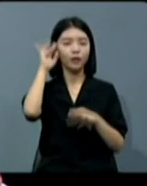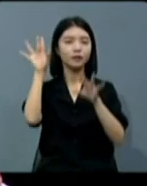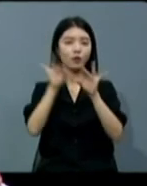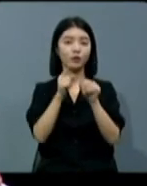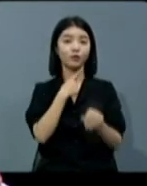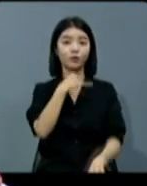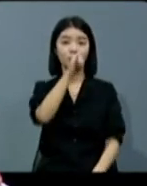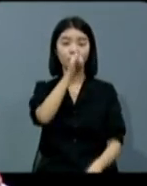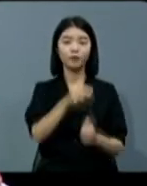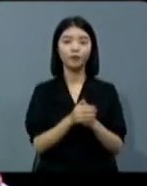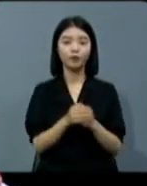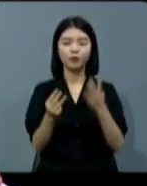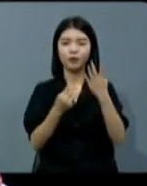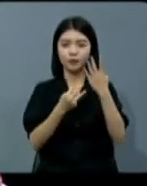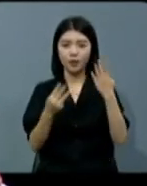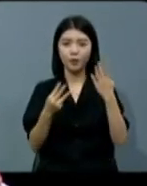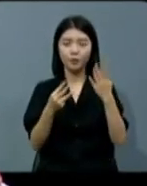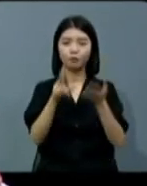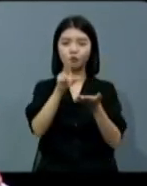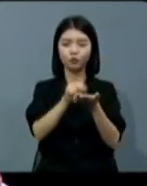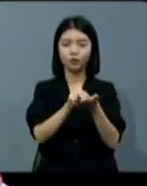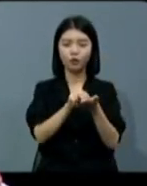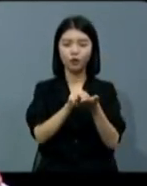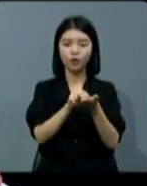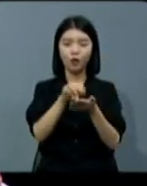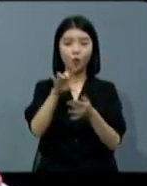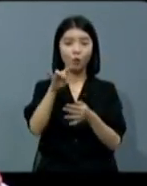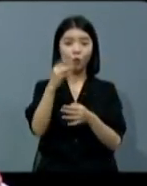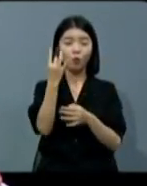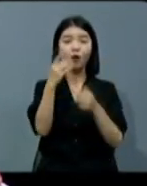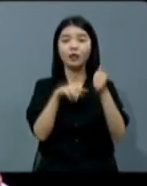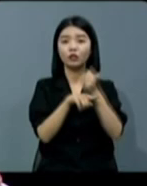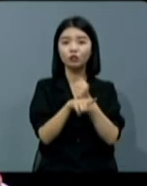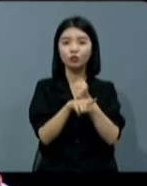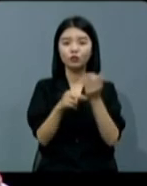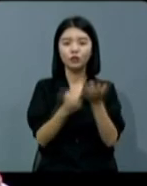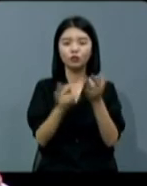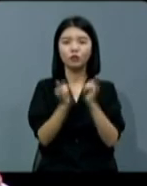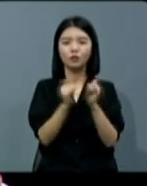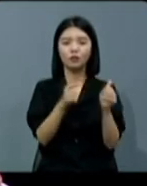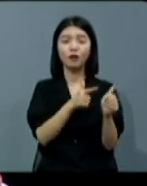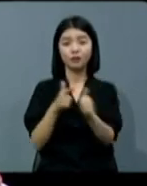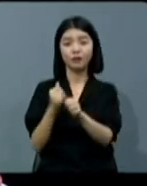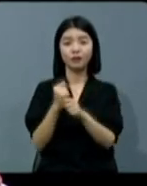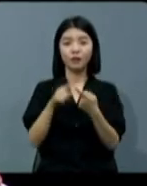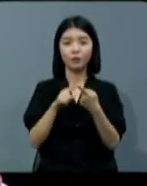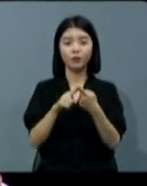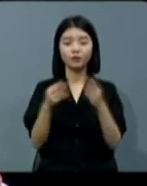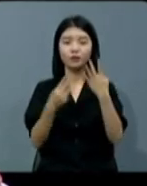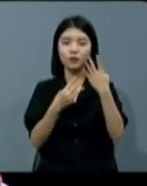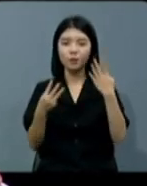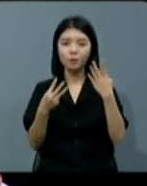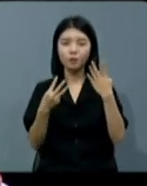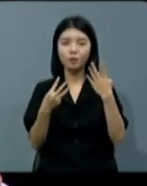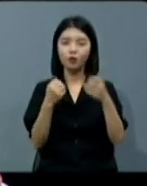일이 있습니다. 4.3 사건의 본질은 제주 양민 학살입니다. 그런데